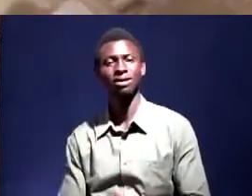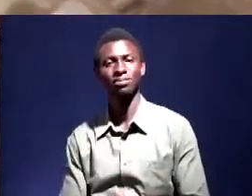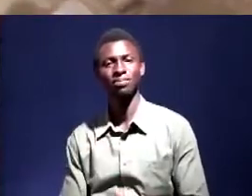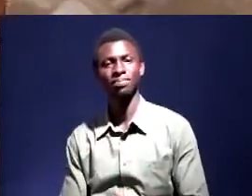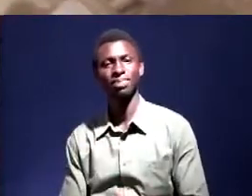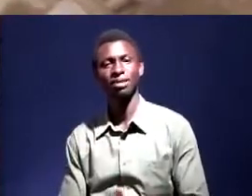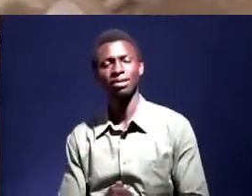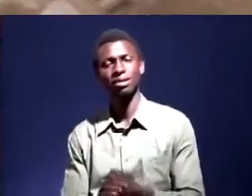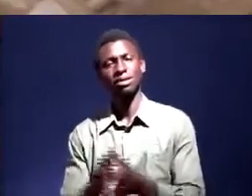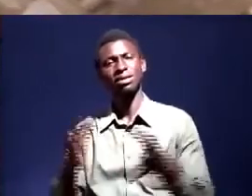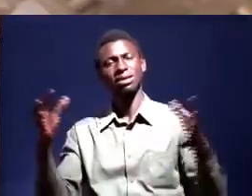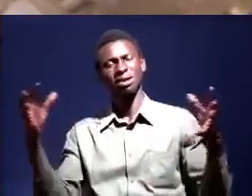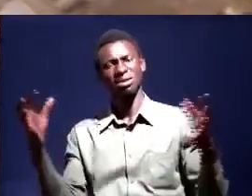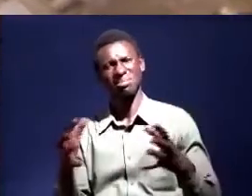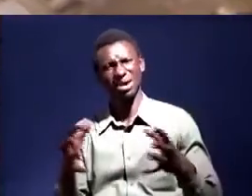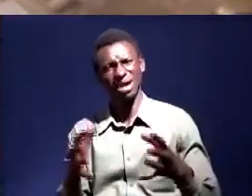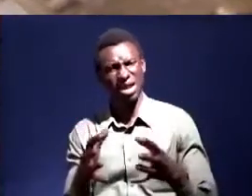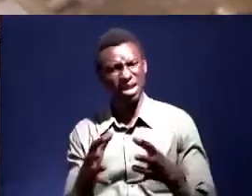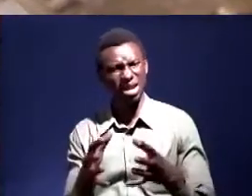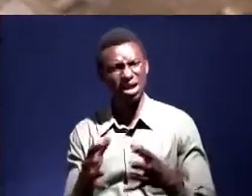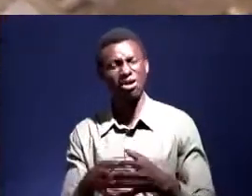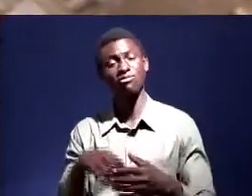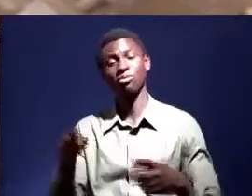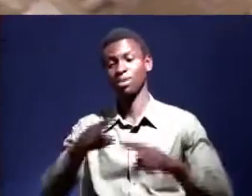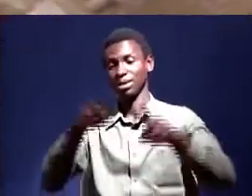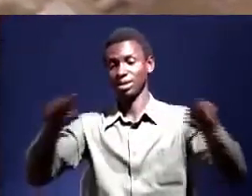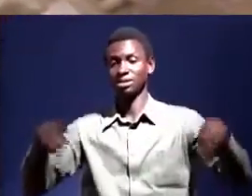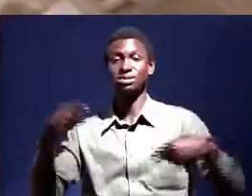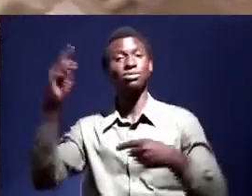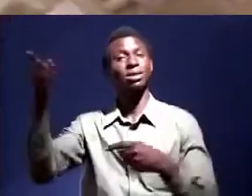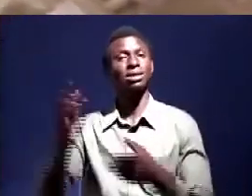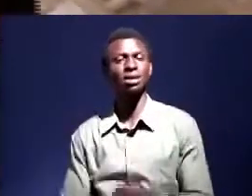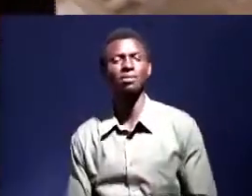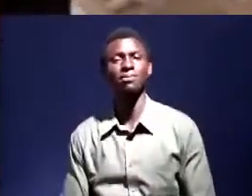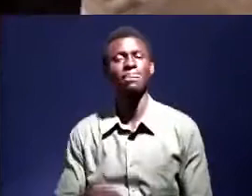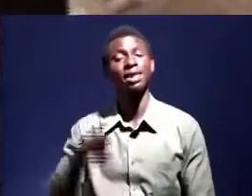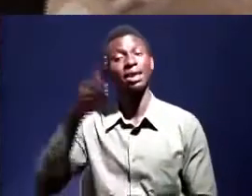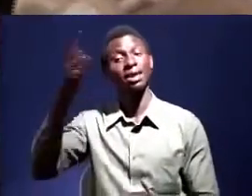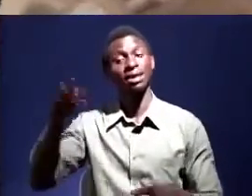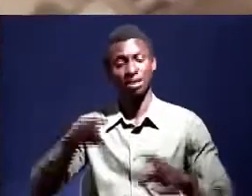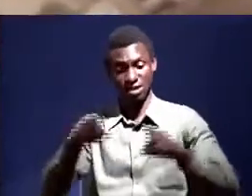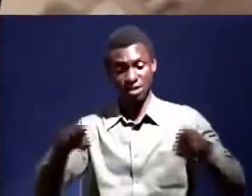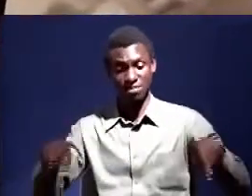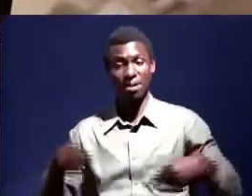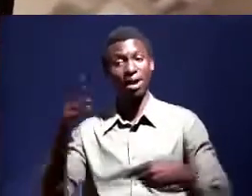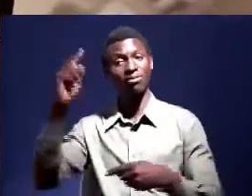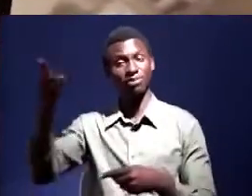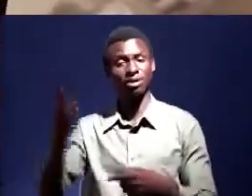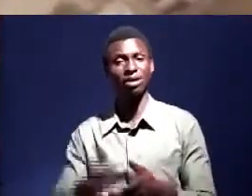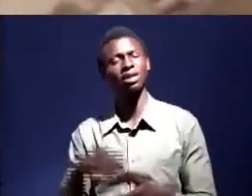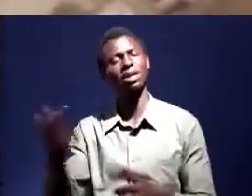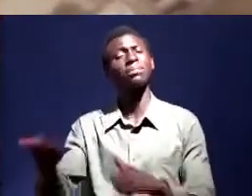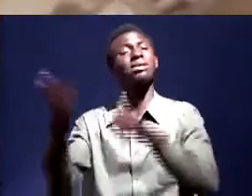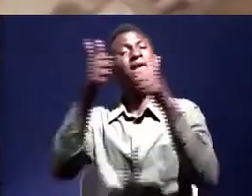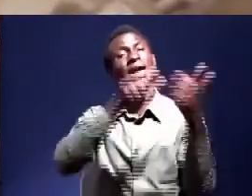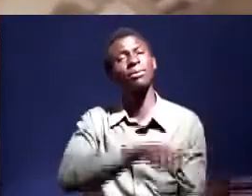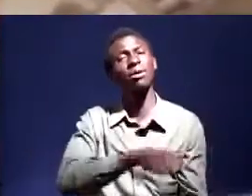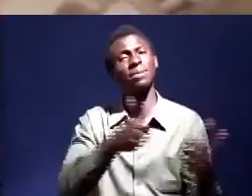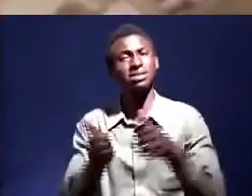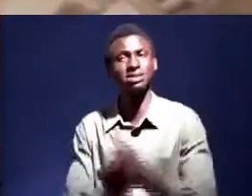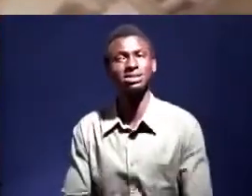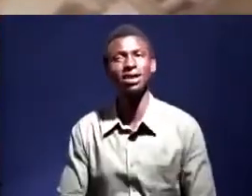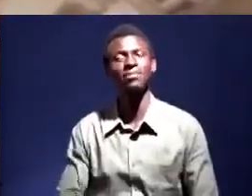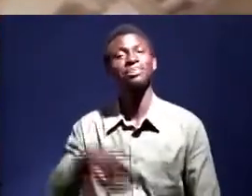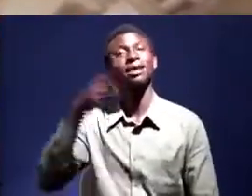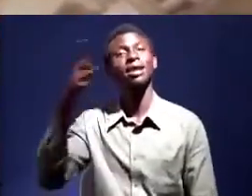lile. When the ice melts, ile barafu yeyuka, I'll baptize you. Ndipo nitakapowabatiza. The five Russian sailors. Hawa said,